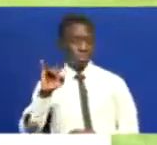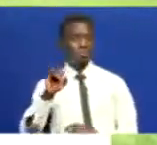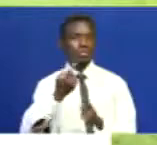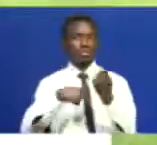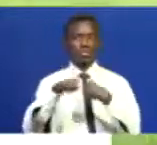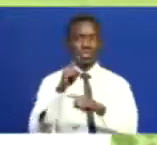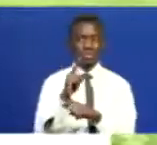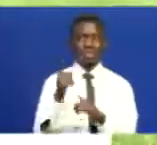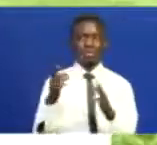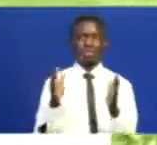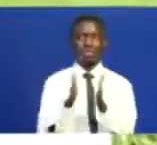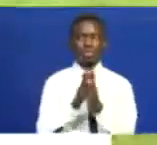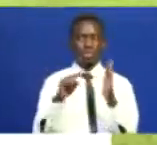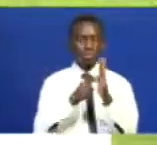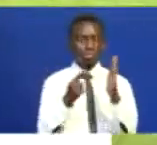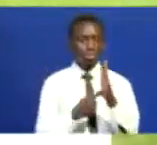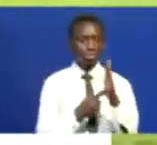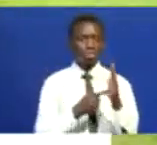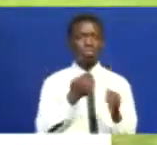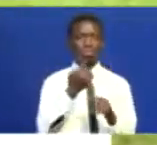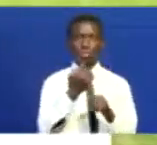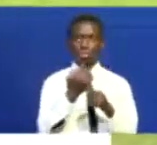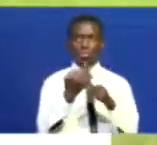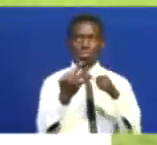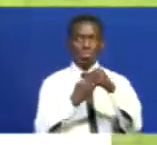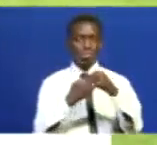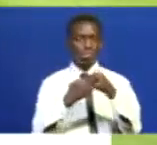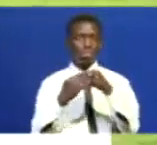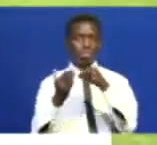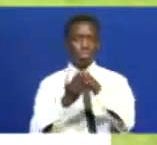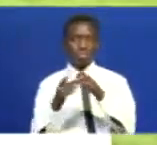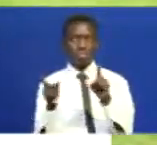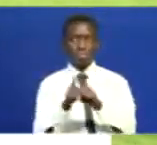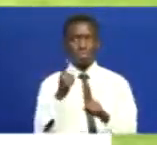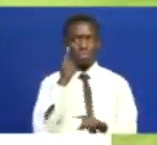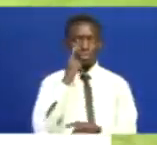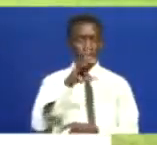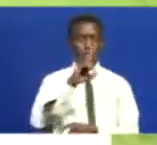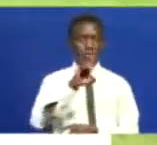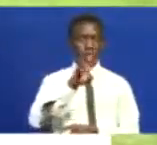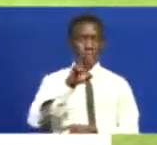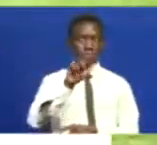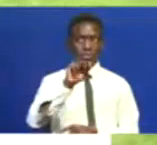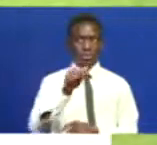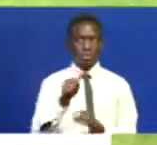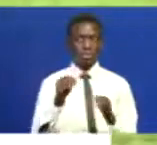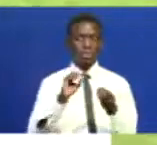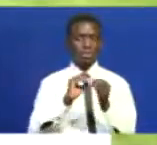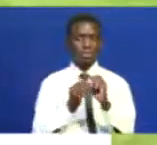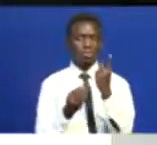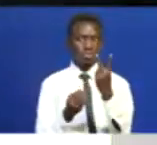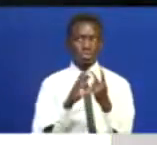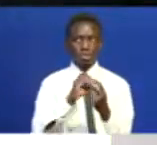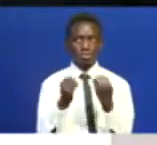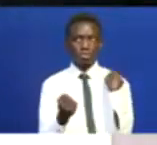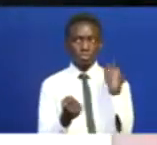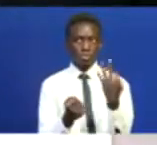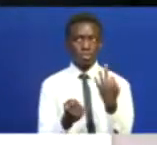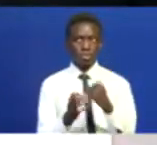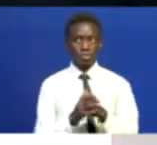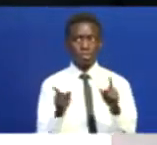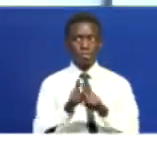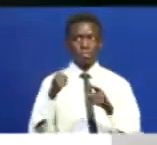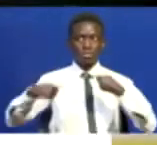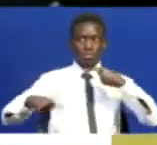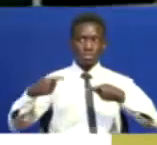alama 39, nao Susan Strokes na Divina Ongaki wakiridhika nafasi za pili na tatu mtawalia.